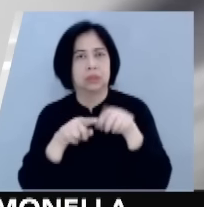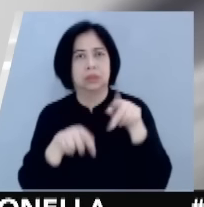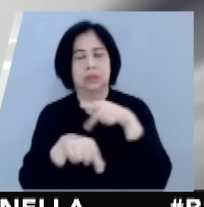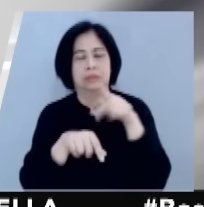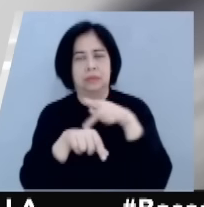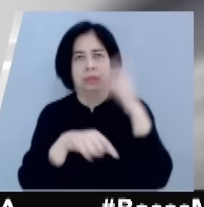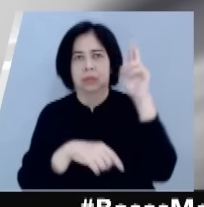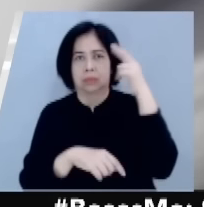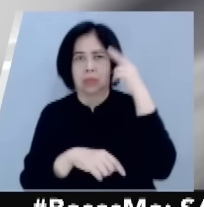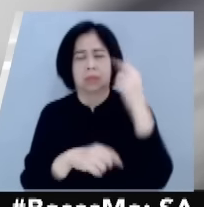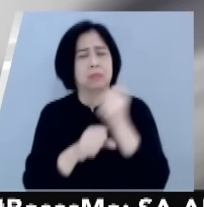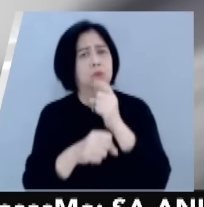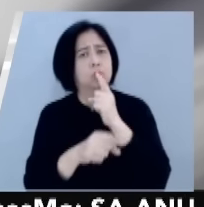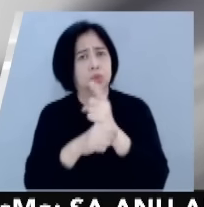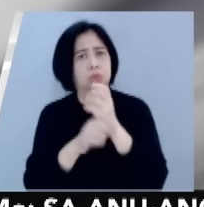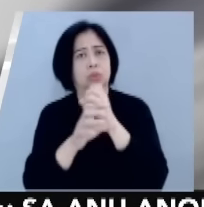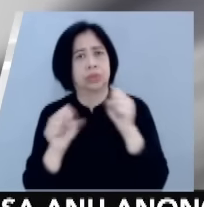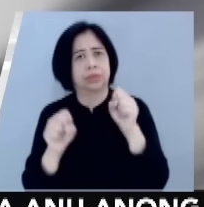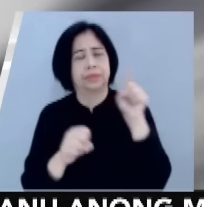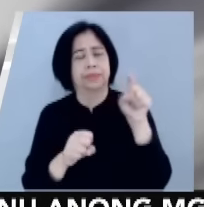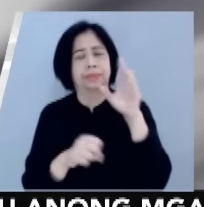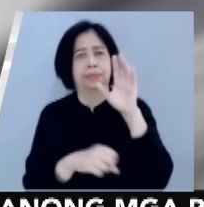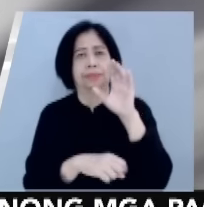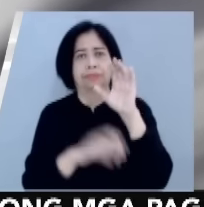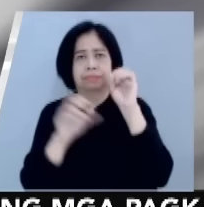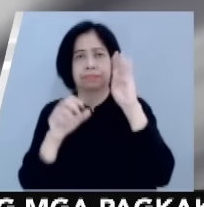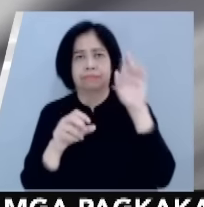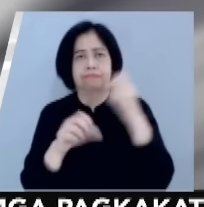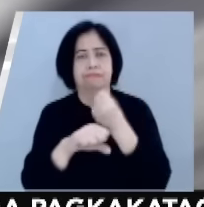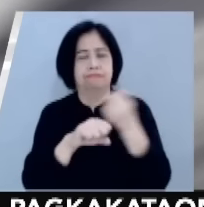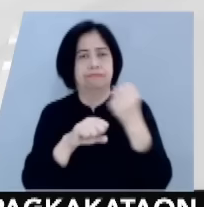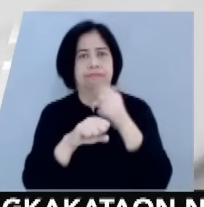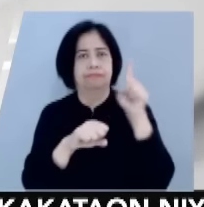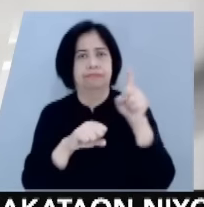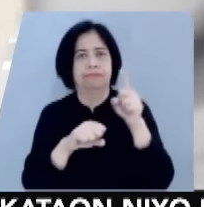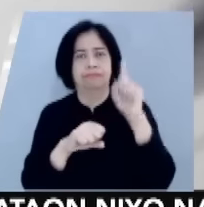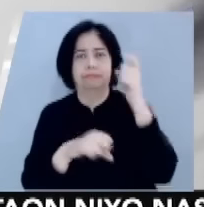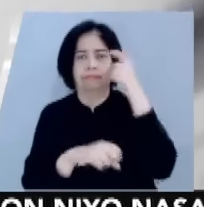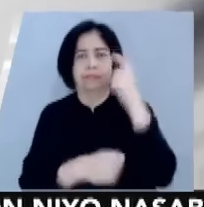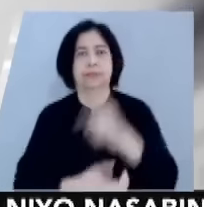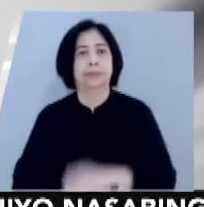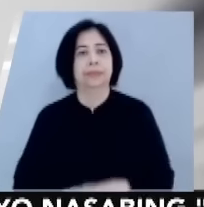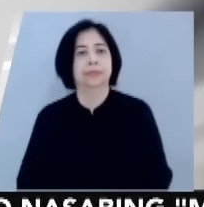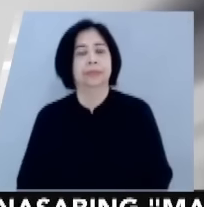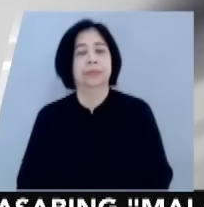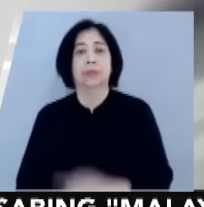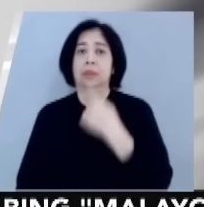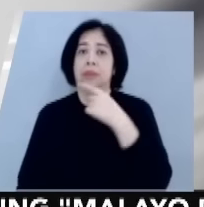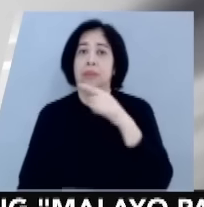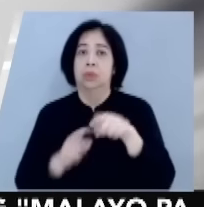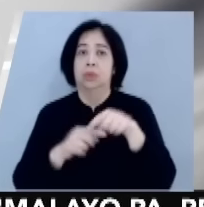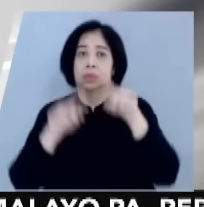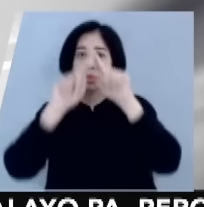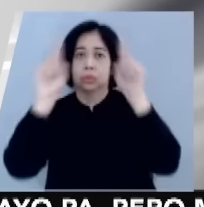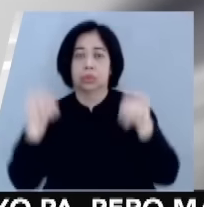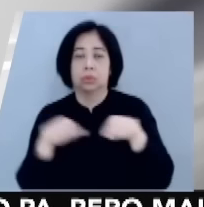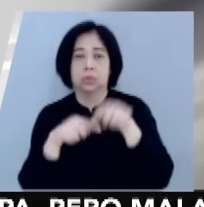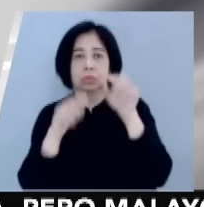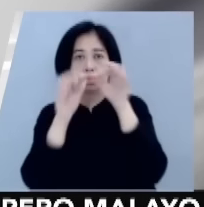nila ang kaligtasan ng Pangulo at katatagan ng kanyang administrasyon. binanggit din sa manifesto ng